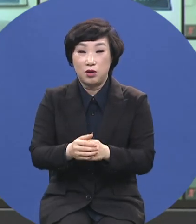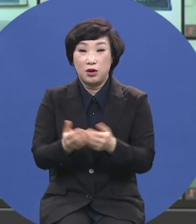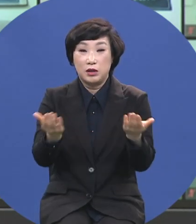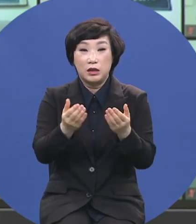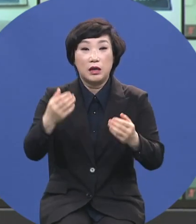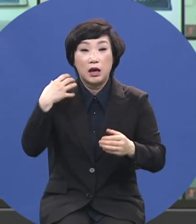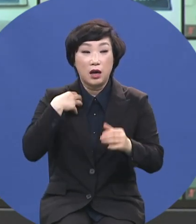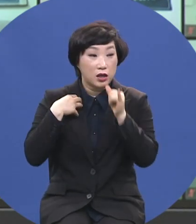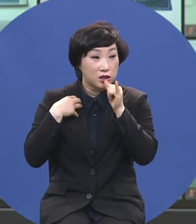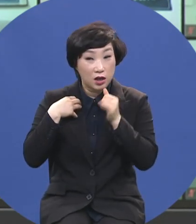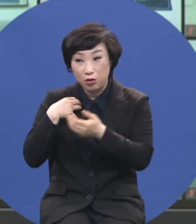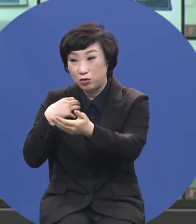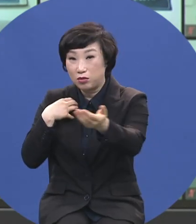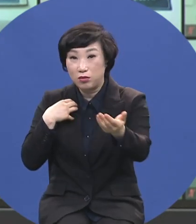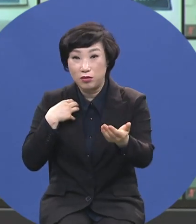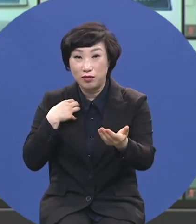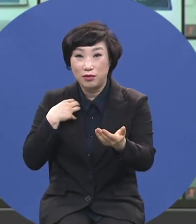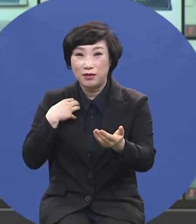어디 있느냐.